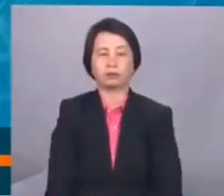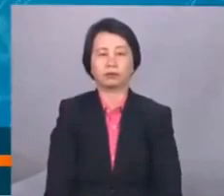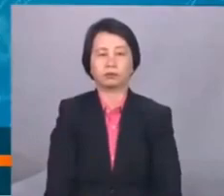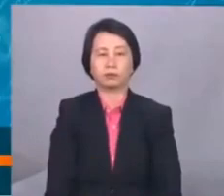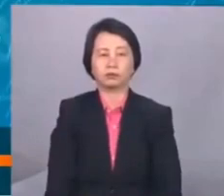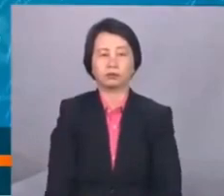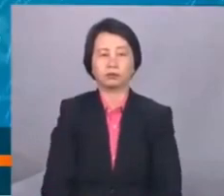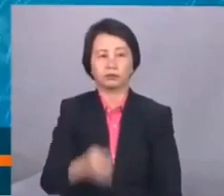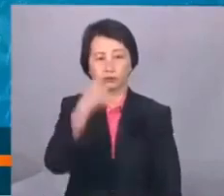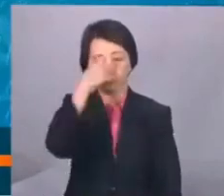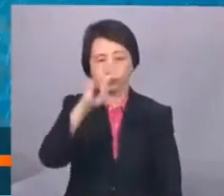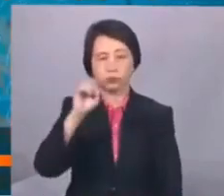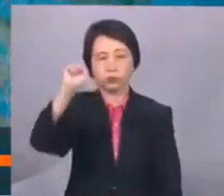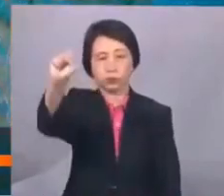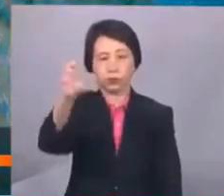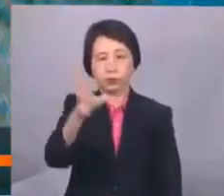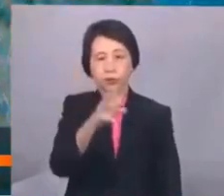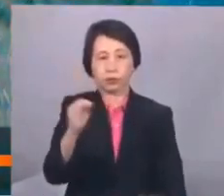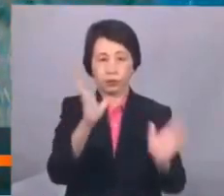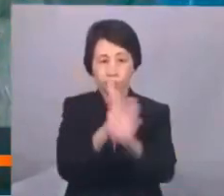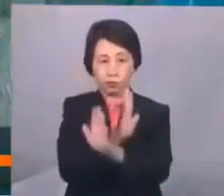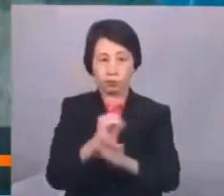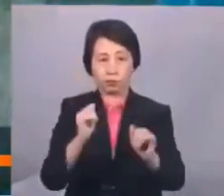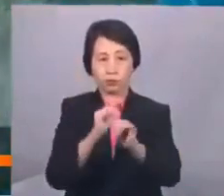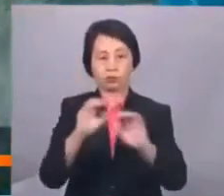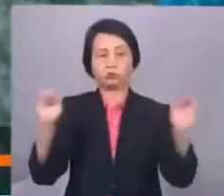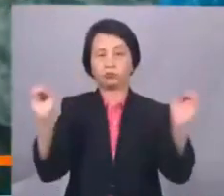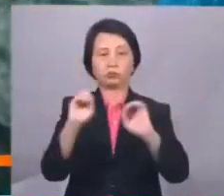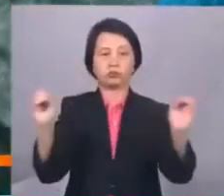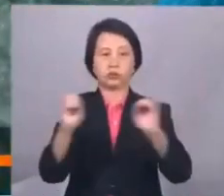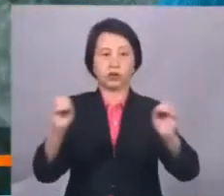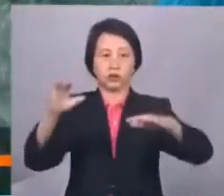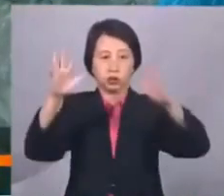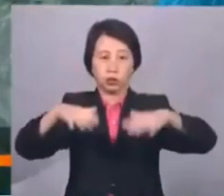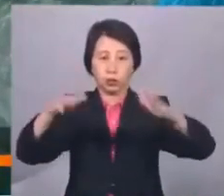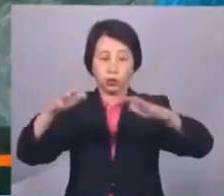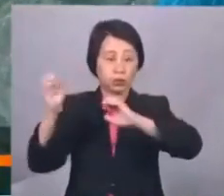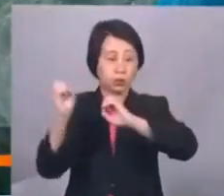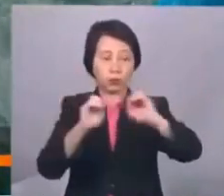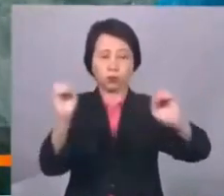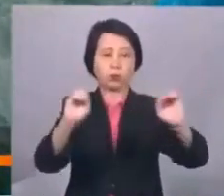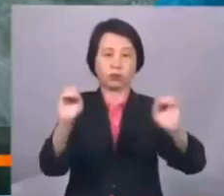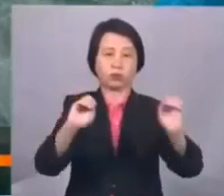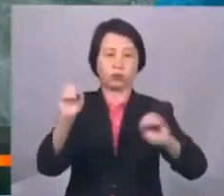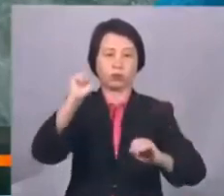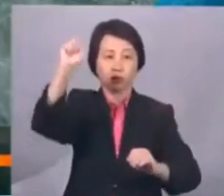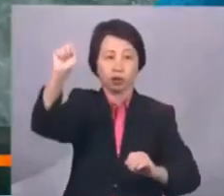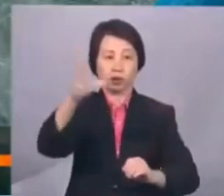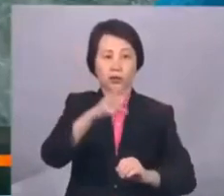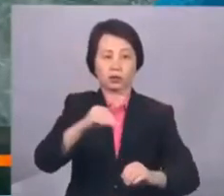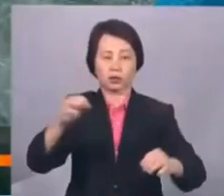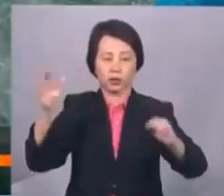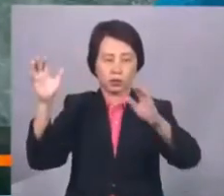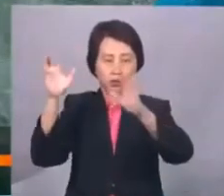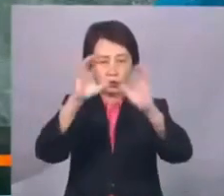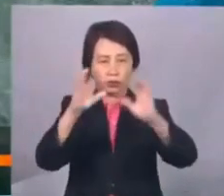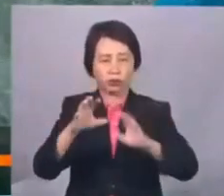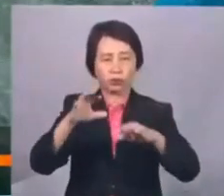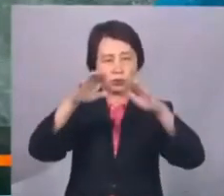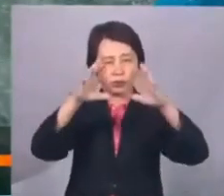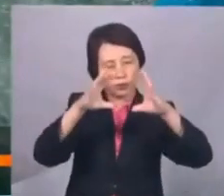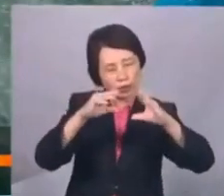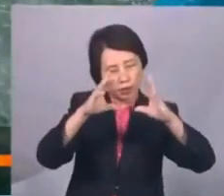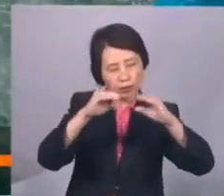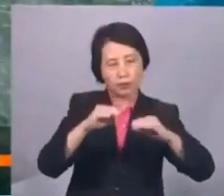mana kalau bagi Sabah dan Serawak populer jadi hujan yang dicerap bagi negeri Sabah dan keren cuaca yang agak lembab